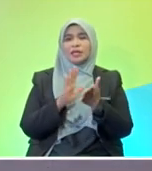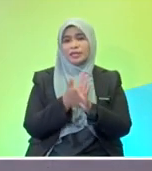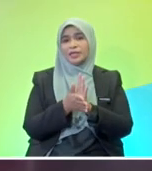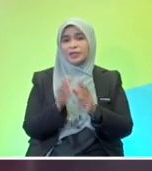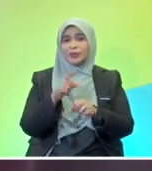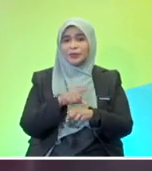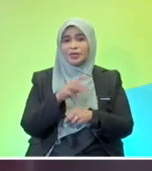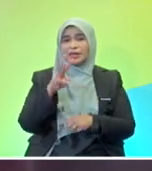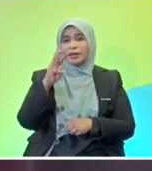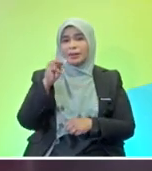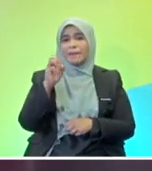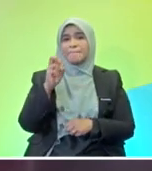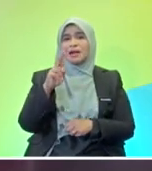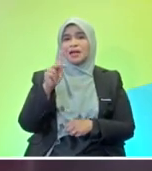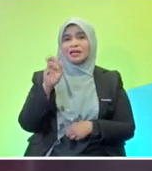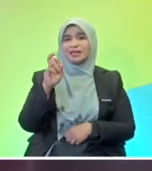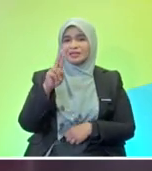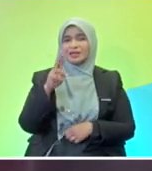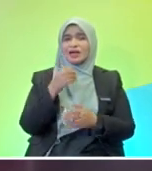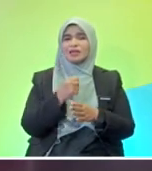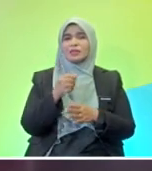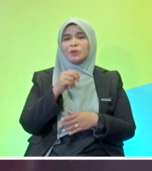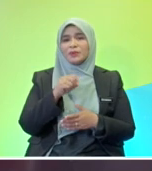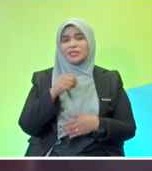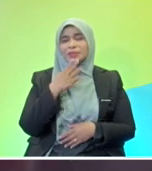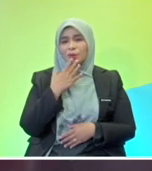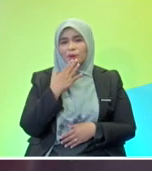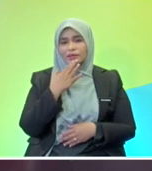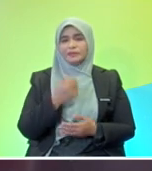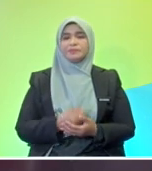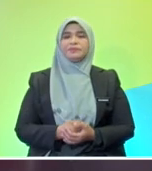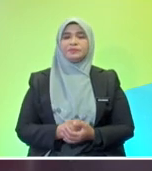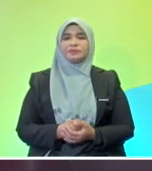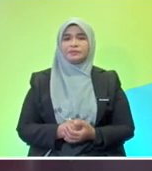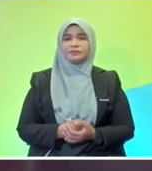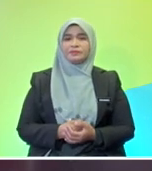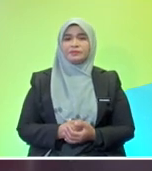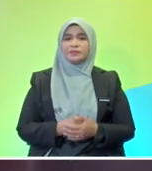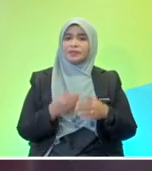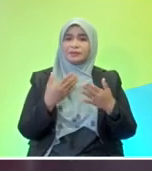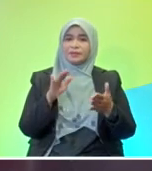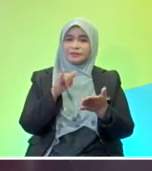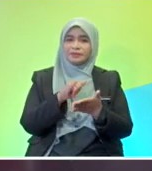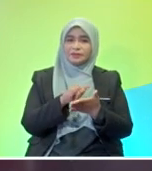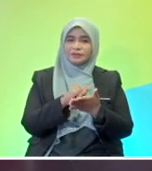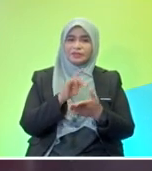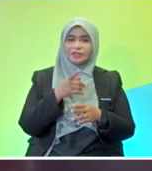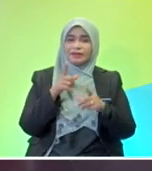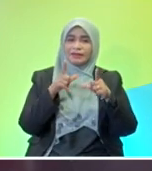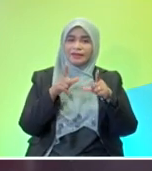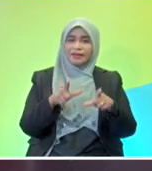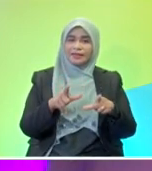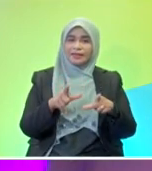pen ataupun pensel warna. Okey. Okey, dah lekatkan mata ni. Lepas ni apa cikgu? Sekarang kita boleh letak dia